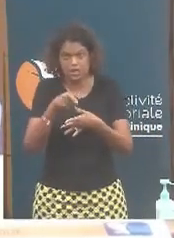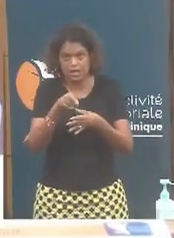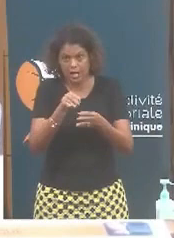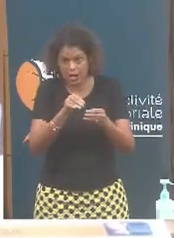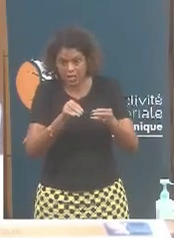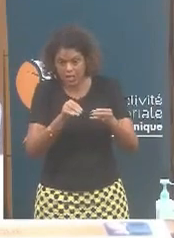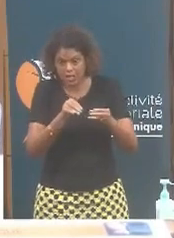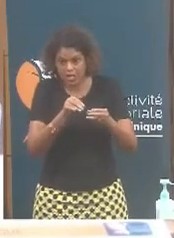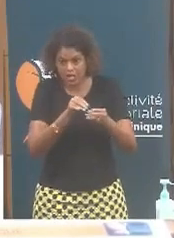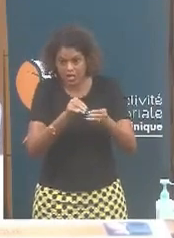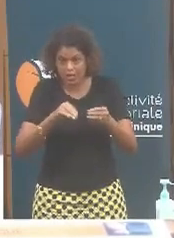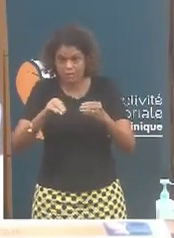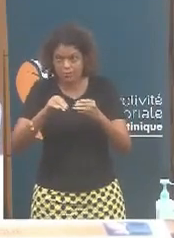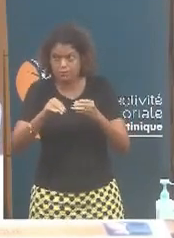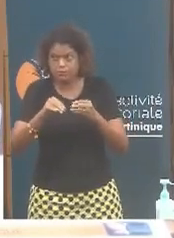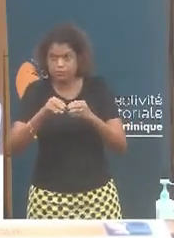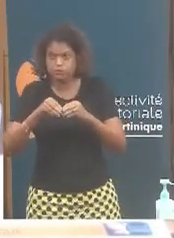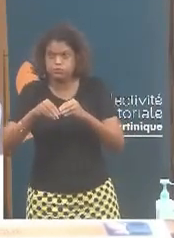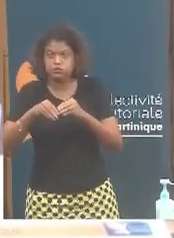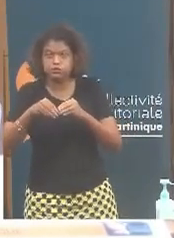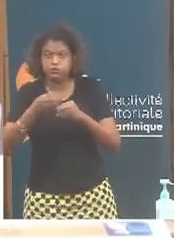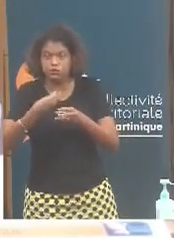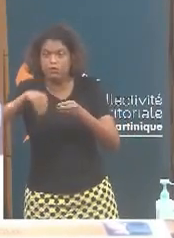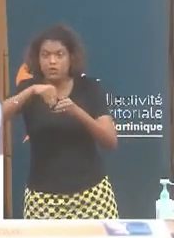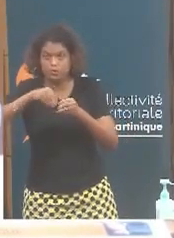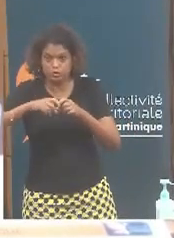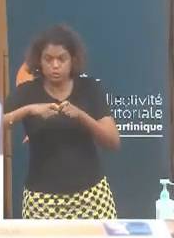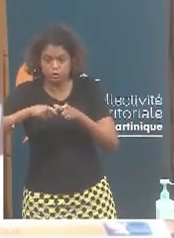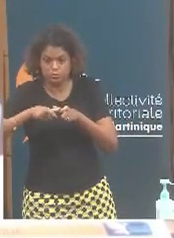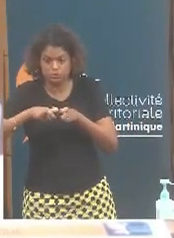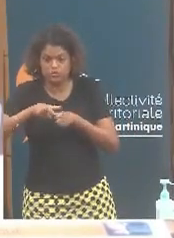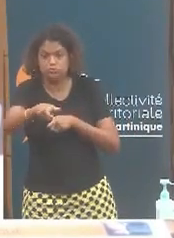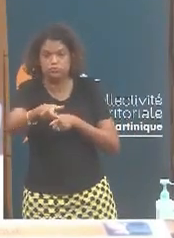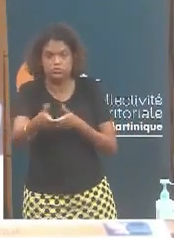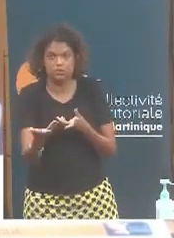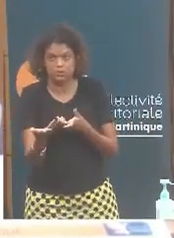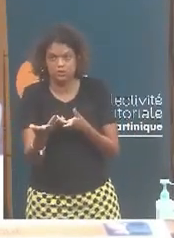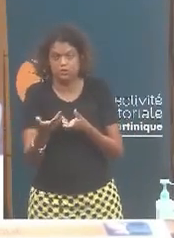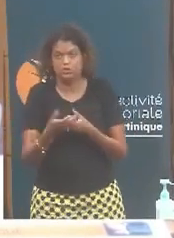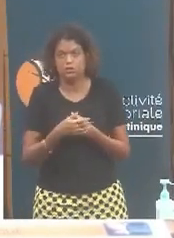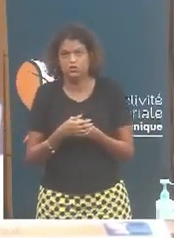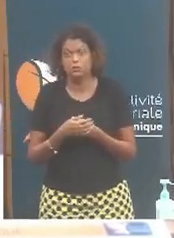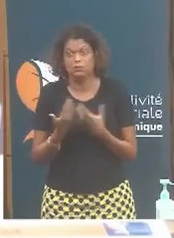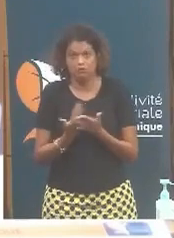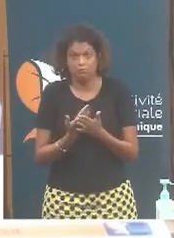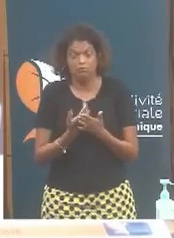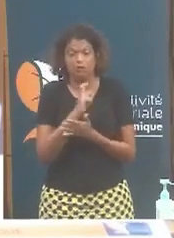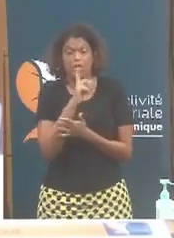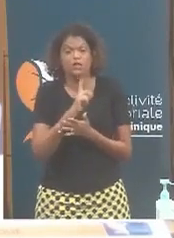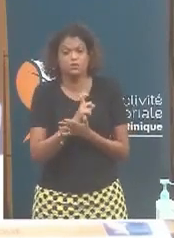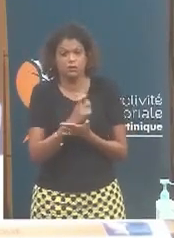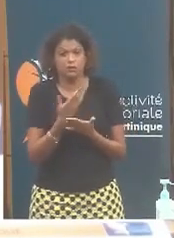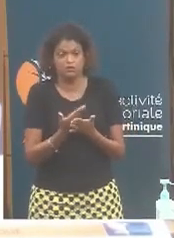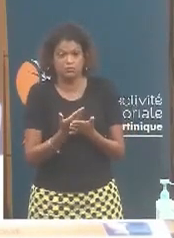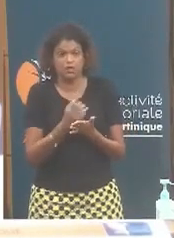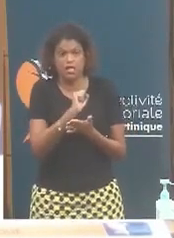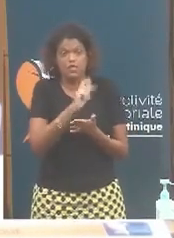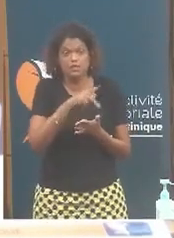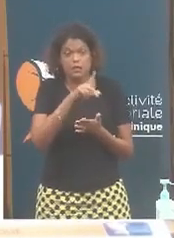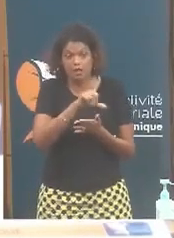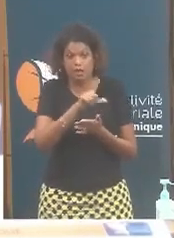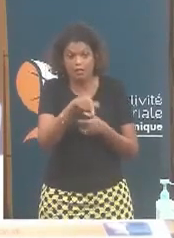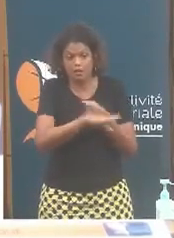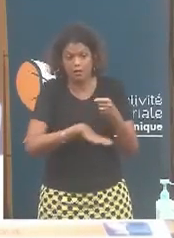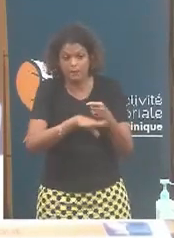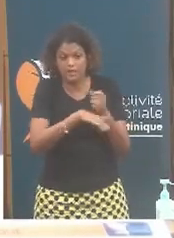du TCSP. Nous avons besoin de comprendre. Alors, ma question, est-ce que la SPL Transport de Martinique a toujours sa base